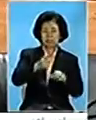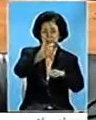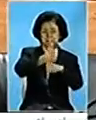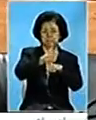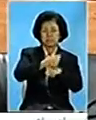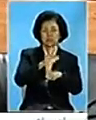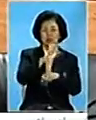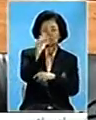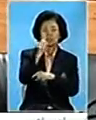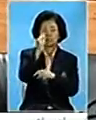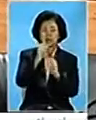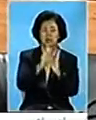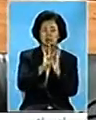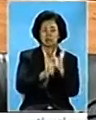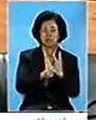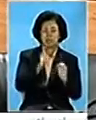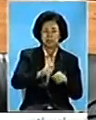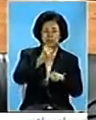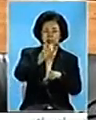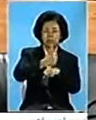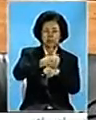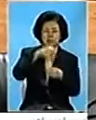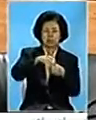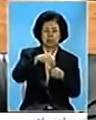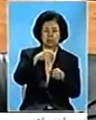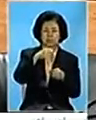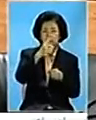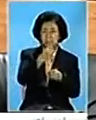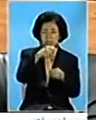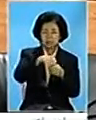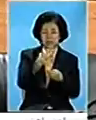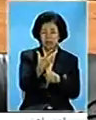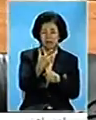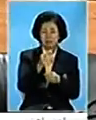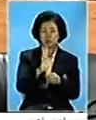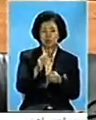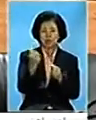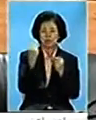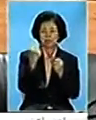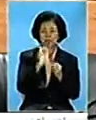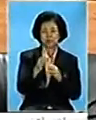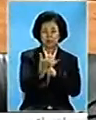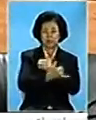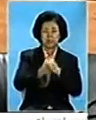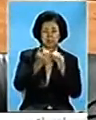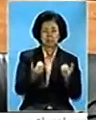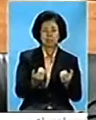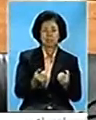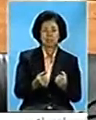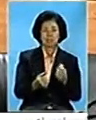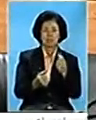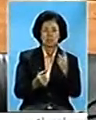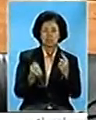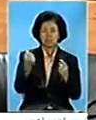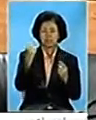านิติบัญญัติซึ่งเป็นประมุข1ใน3ของอำนาจของประเทศนี้1อำนา